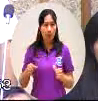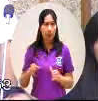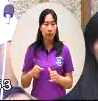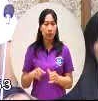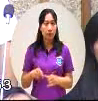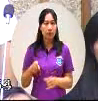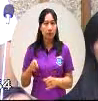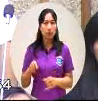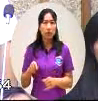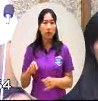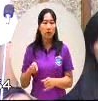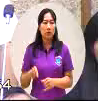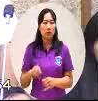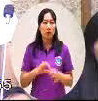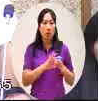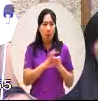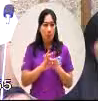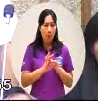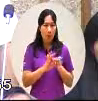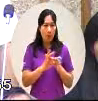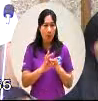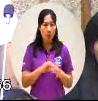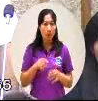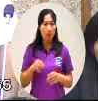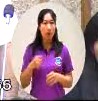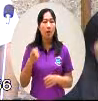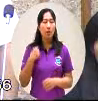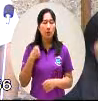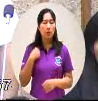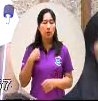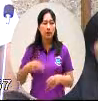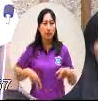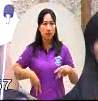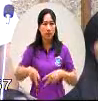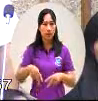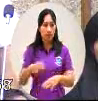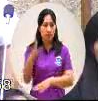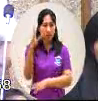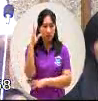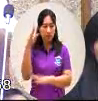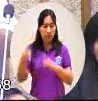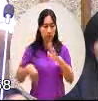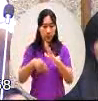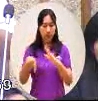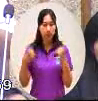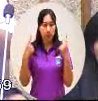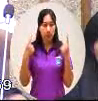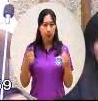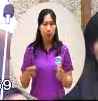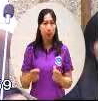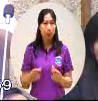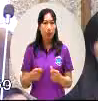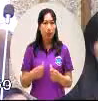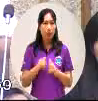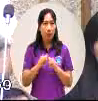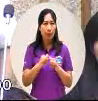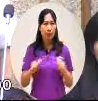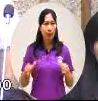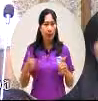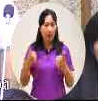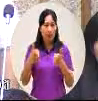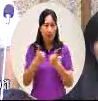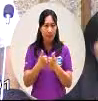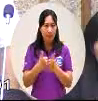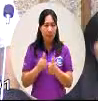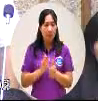那我们确实是知道的，就是说行政院原民会啊，在族语推动这个工作是